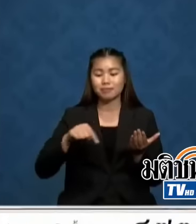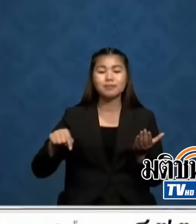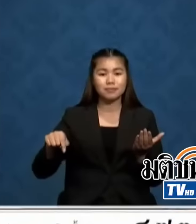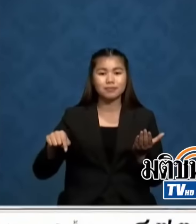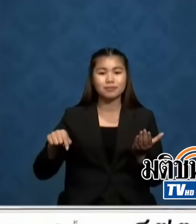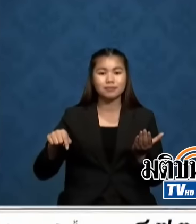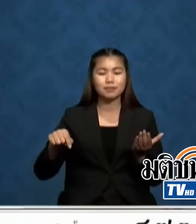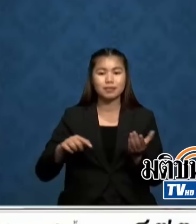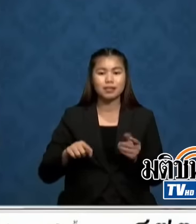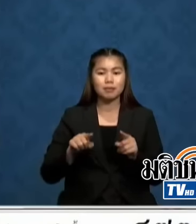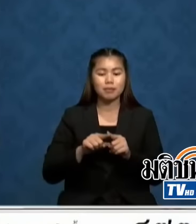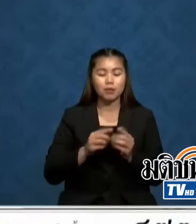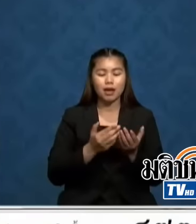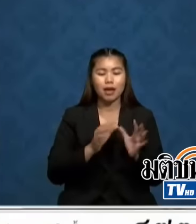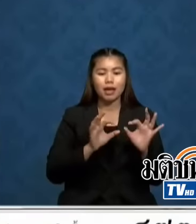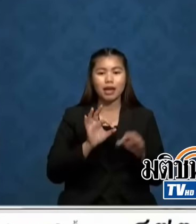ที่ที่